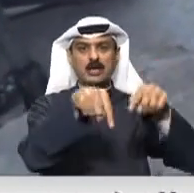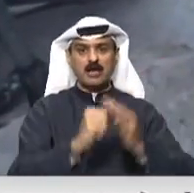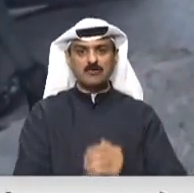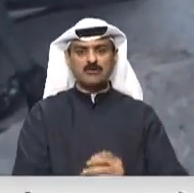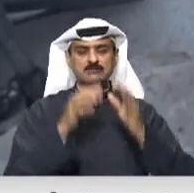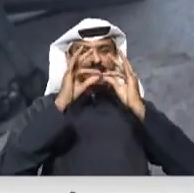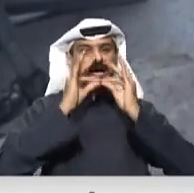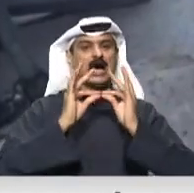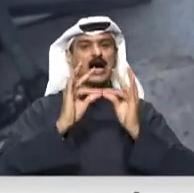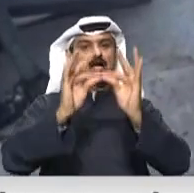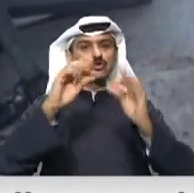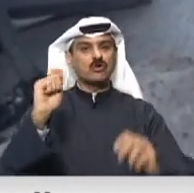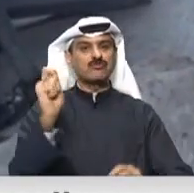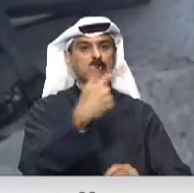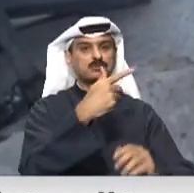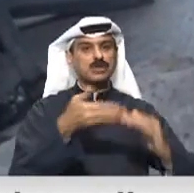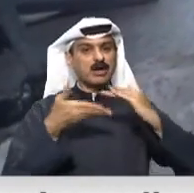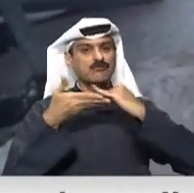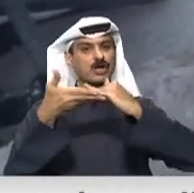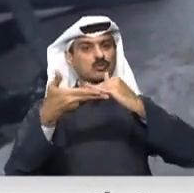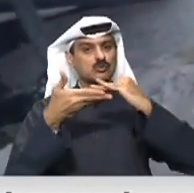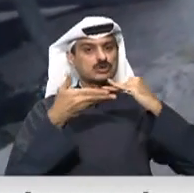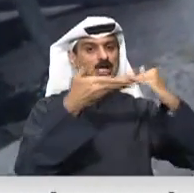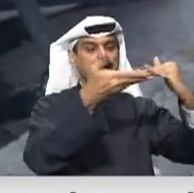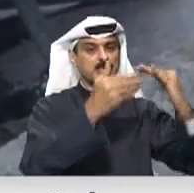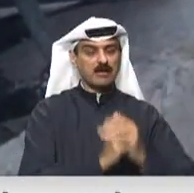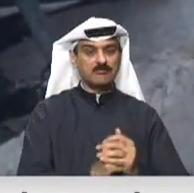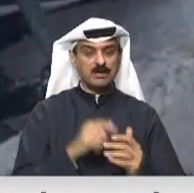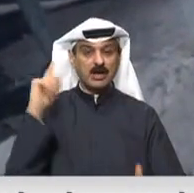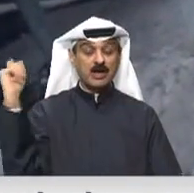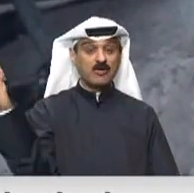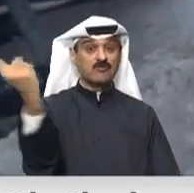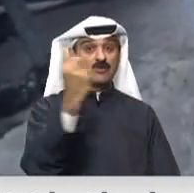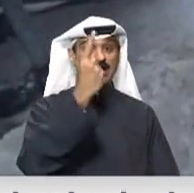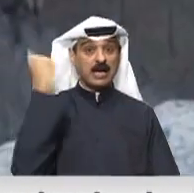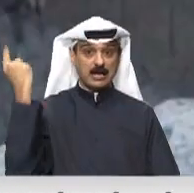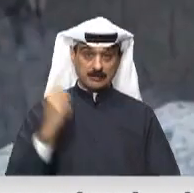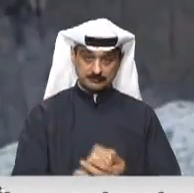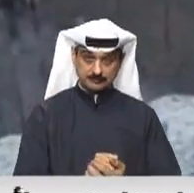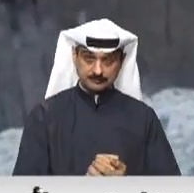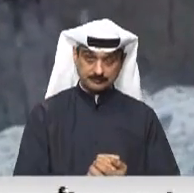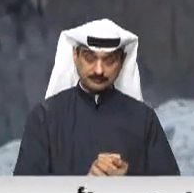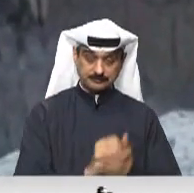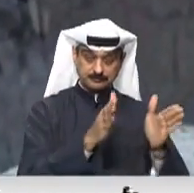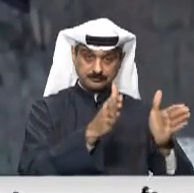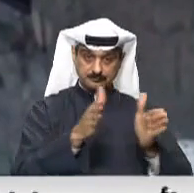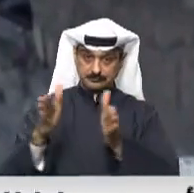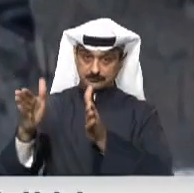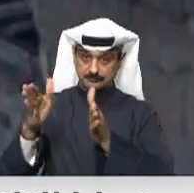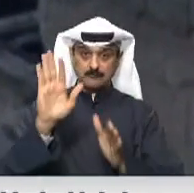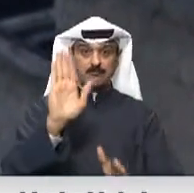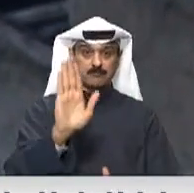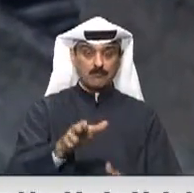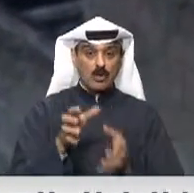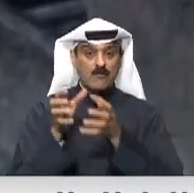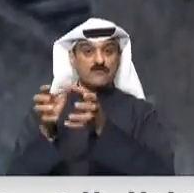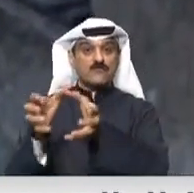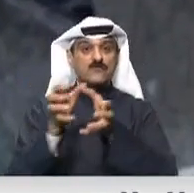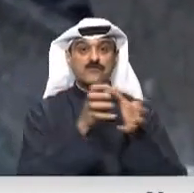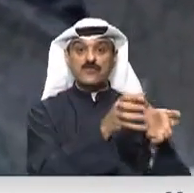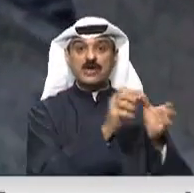وأبدا سباقة في إغاثة المتضررين في سائر أقطاع المعمور. لكن حقيقة فرق